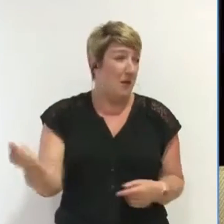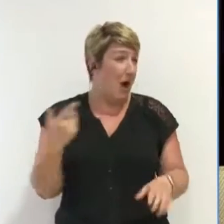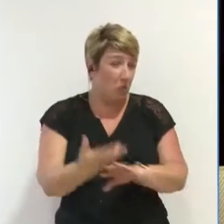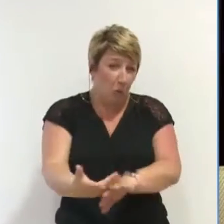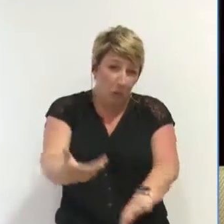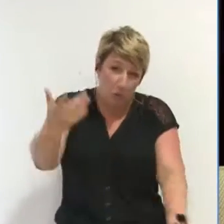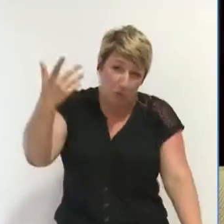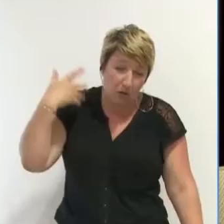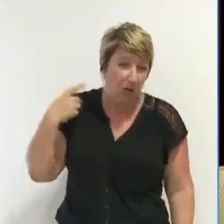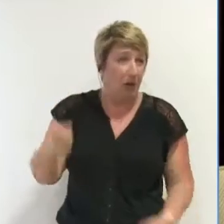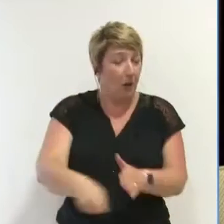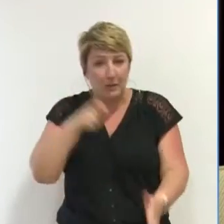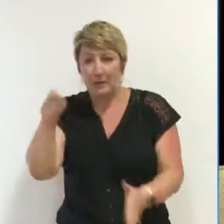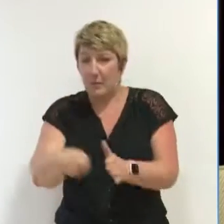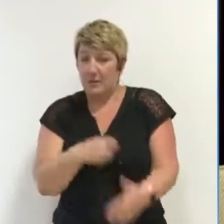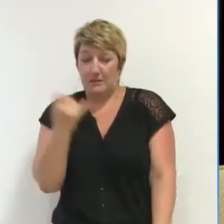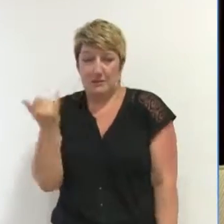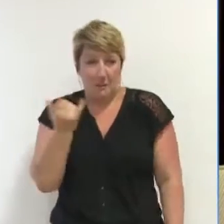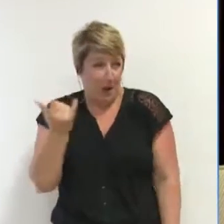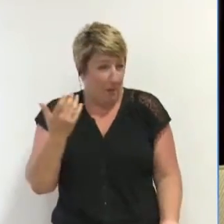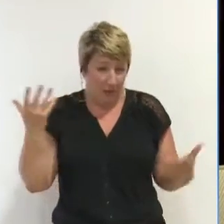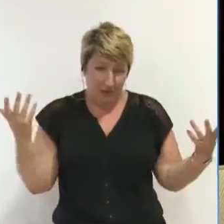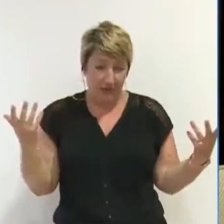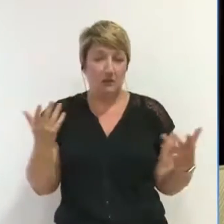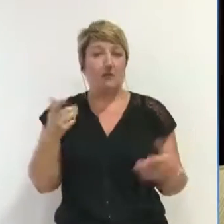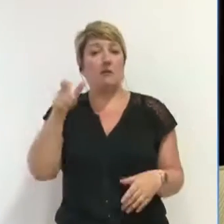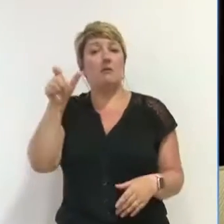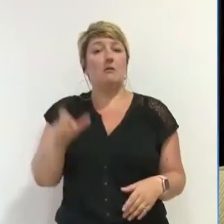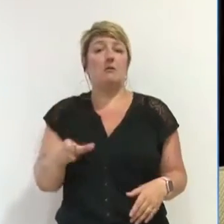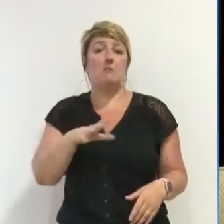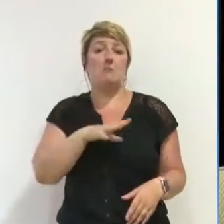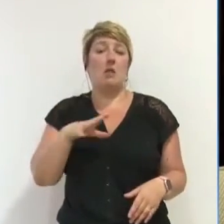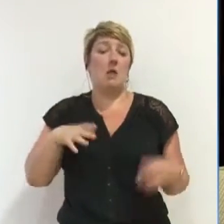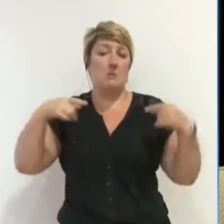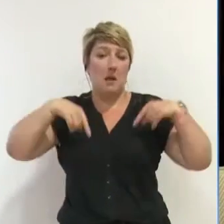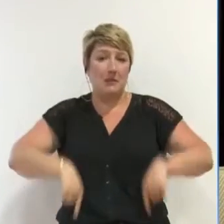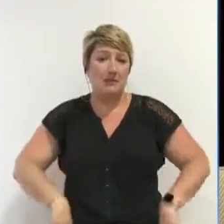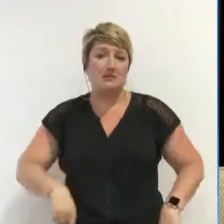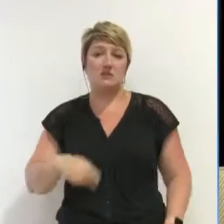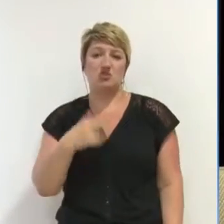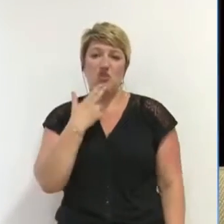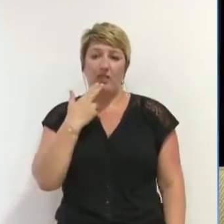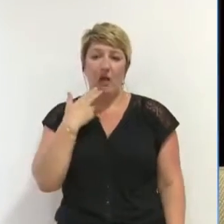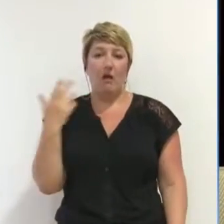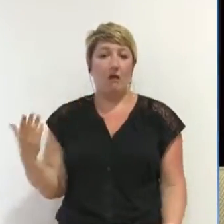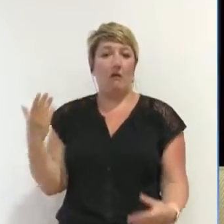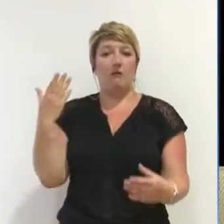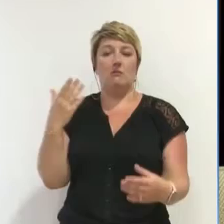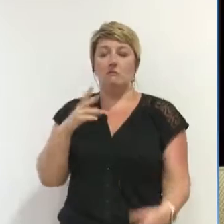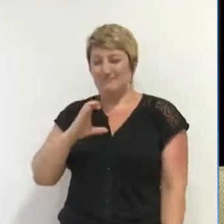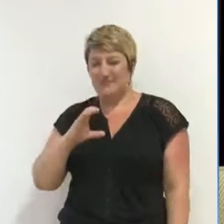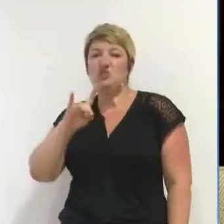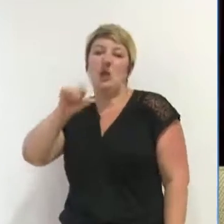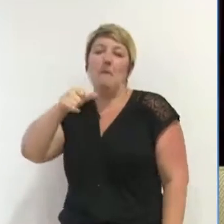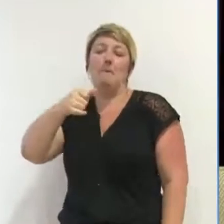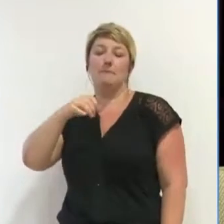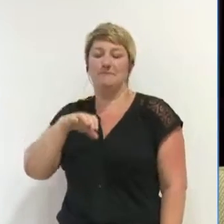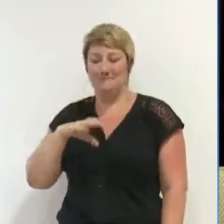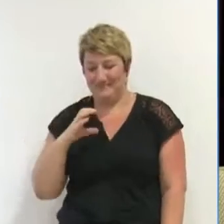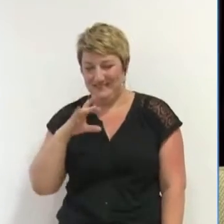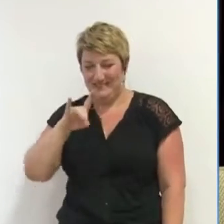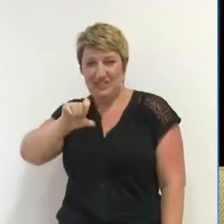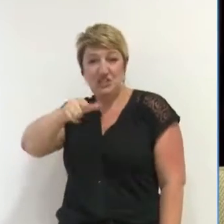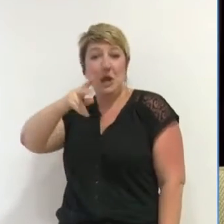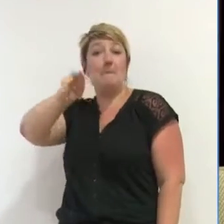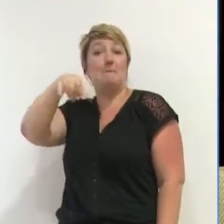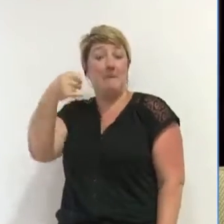et depuis, notamment, l'intervention de la ministre, Mme Schiappa. Monsieur le maire, il est des rendez-vous à ne pas manquer.